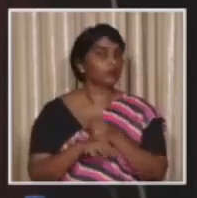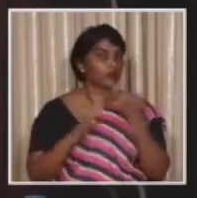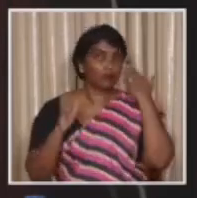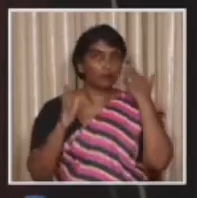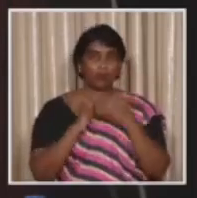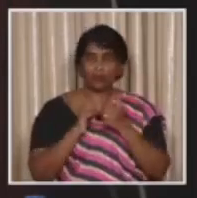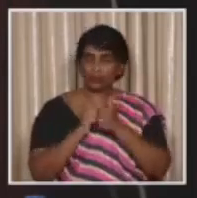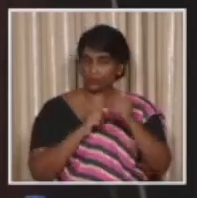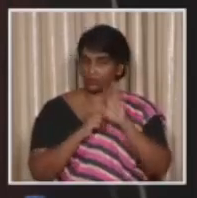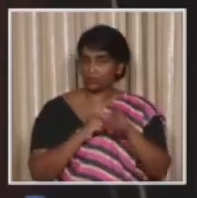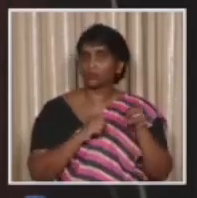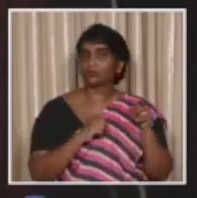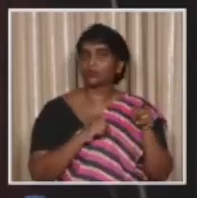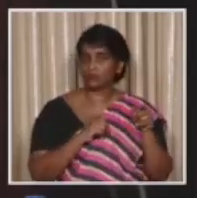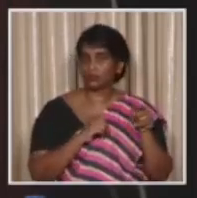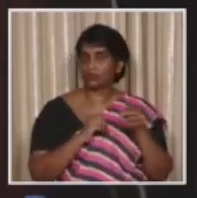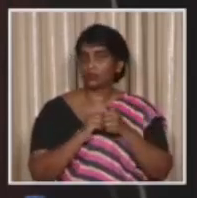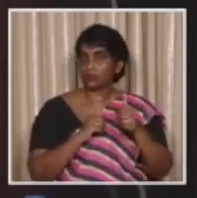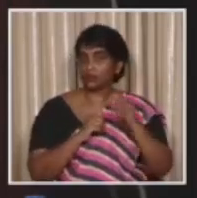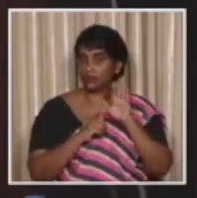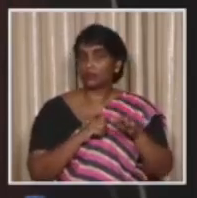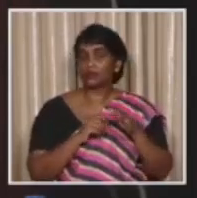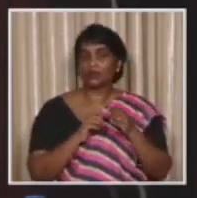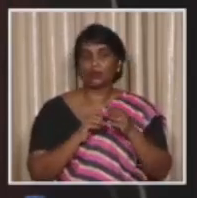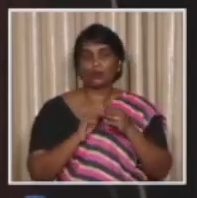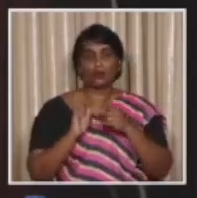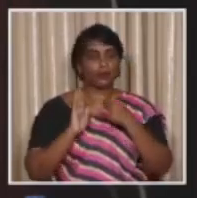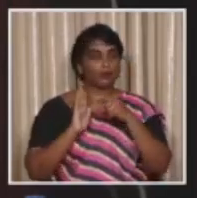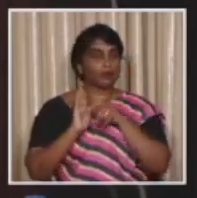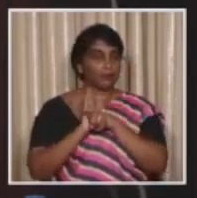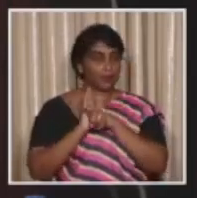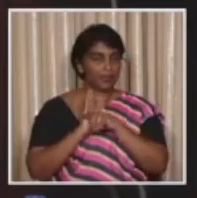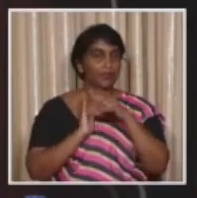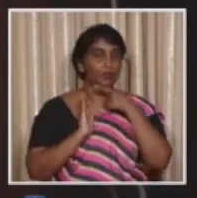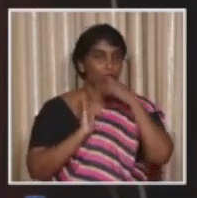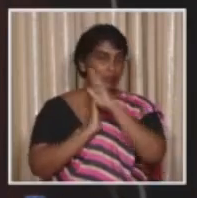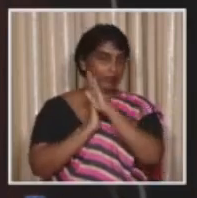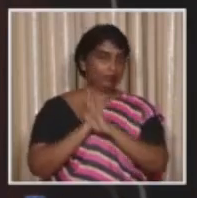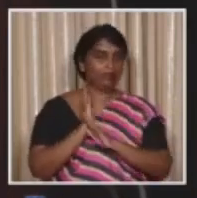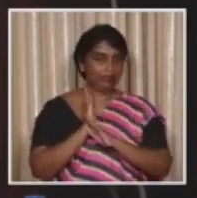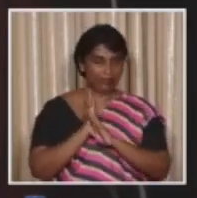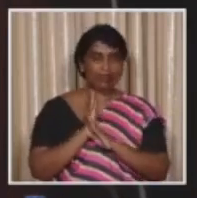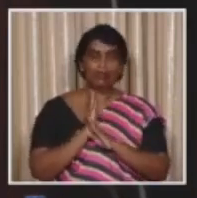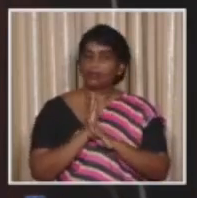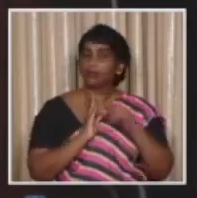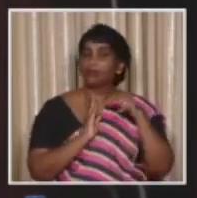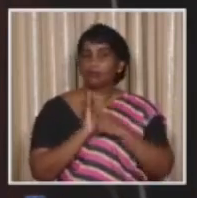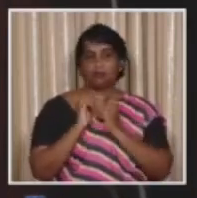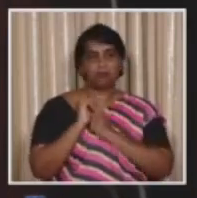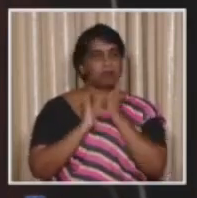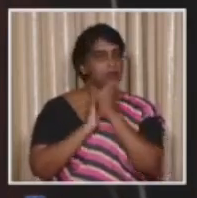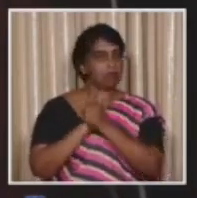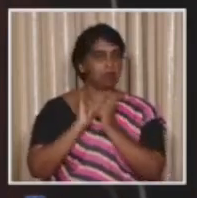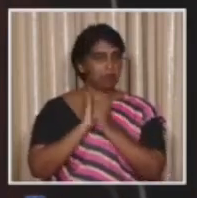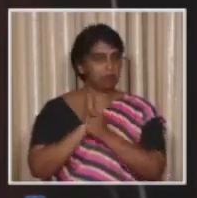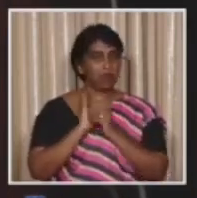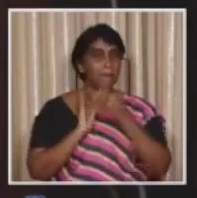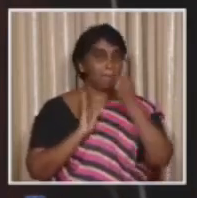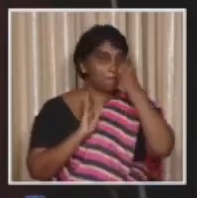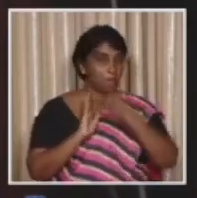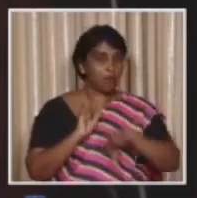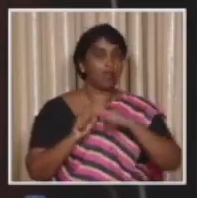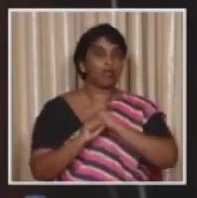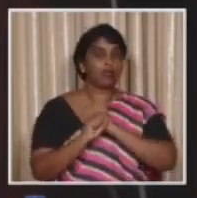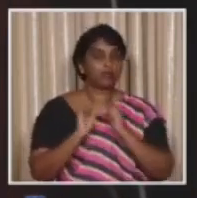සිදු වෙනකොට සිදුවීම සිද්ධ වෙන්නේ මේ බටහිර වෙරළ තීරේ. දැන් වන්දිගෙවිම් සිද්ධ වුණා බටහිර වෙරළ තීරේ ඉන්න තීවරයන්ට මාතර